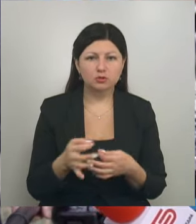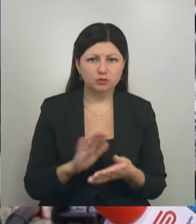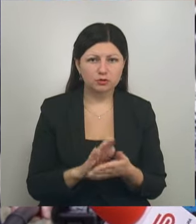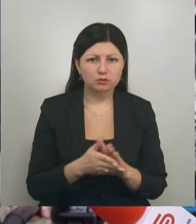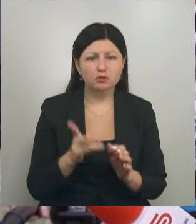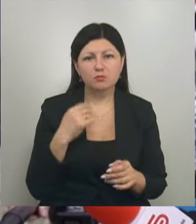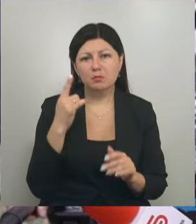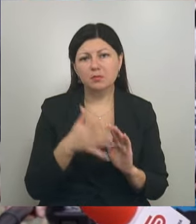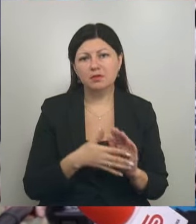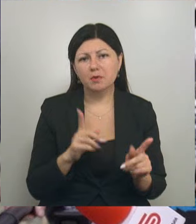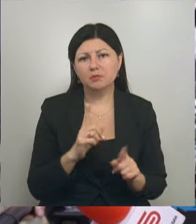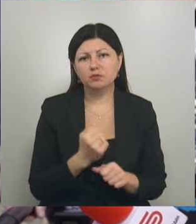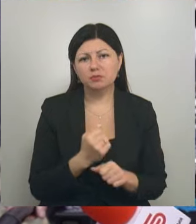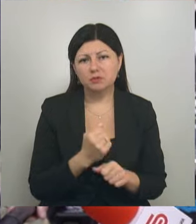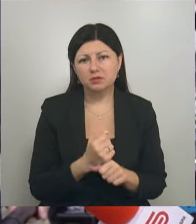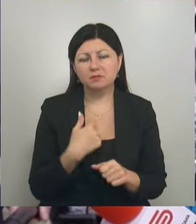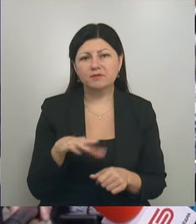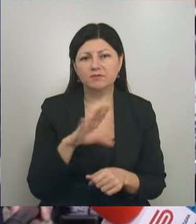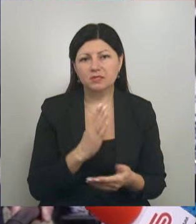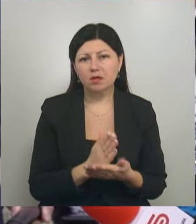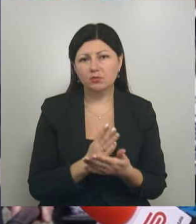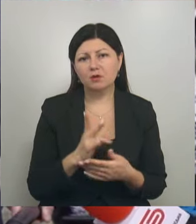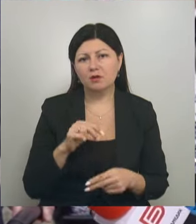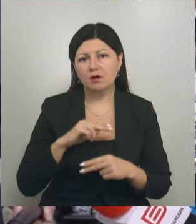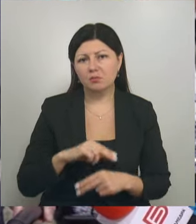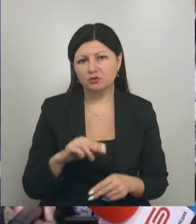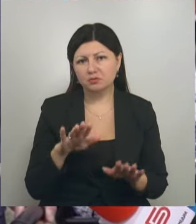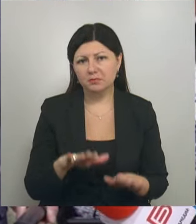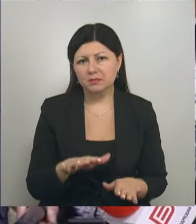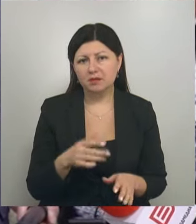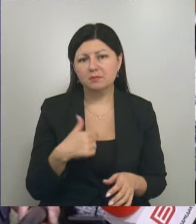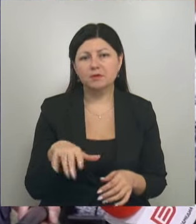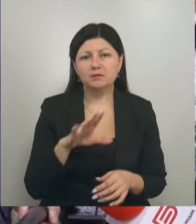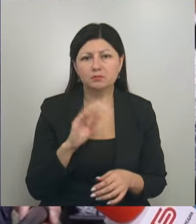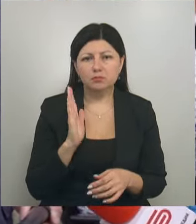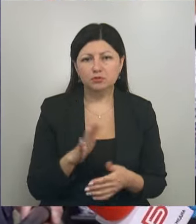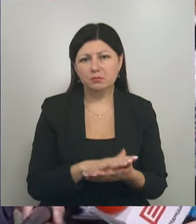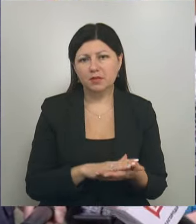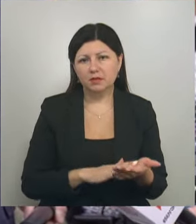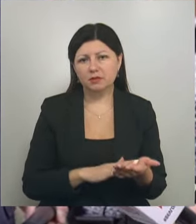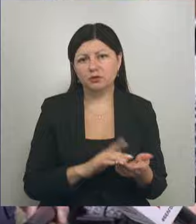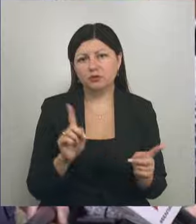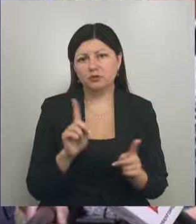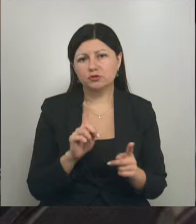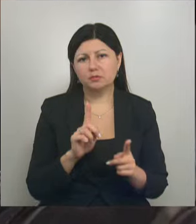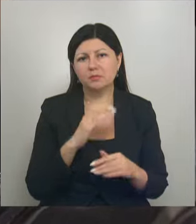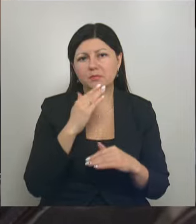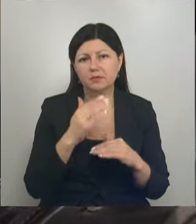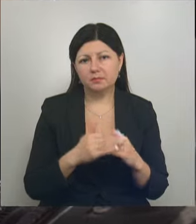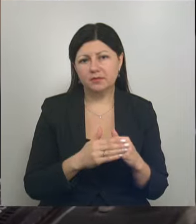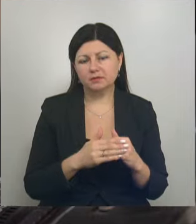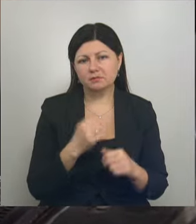но мы понимаем, что делаем. Мы все находимся на рабочих местах, и мы будем продолжать все, чтобы приблизить